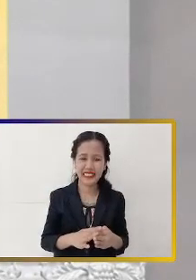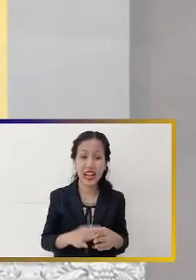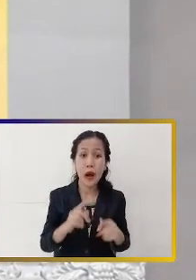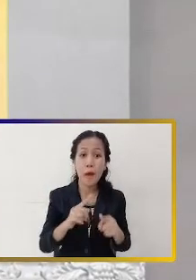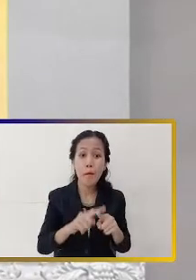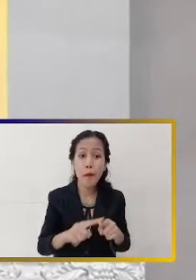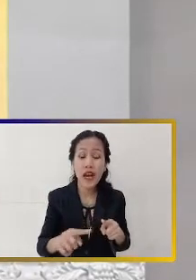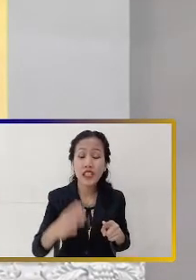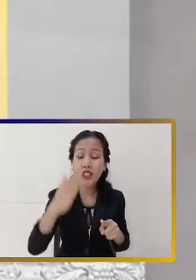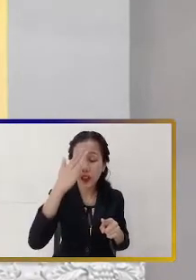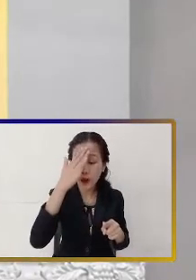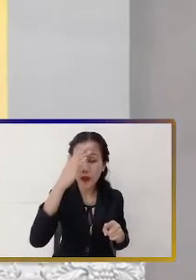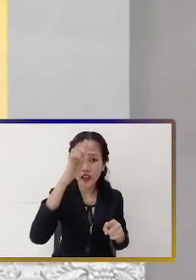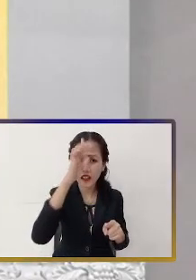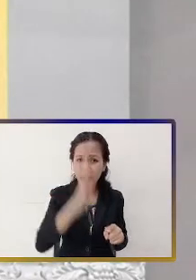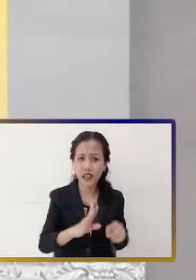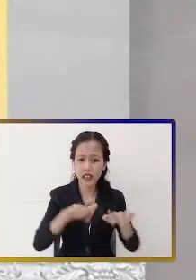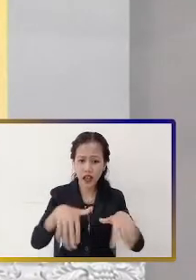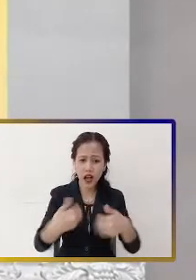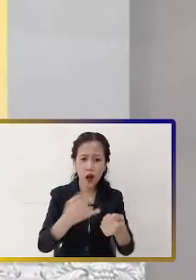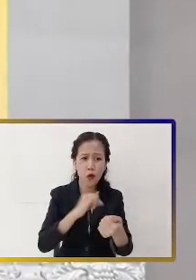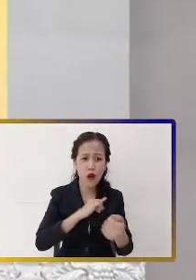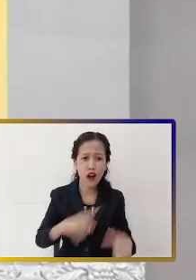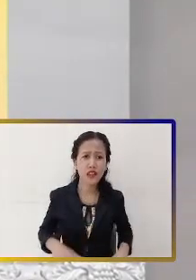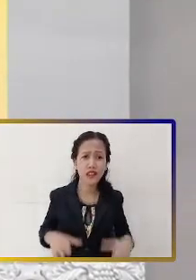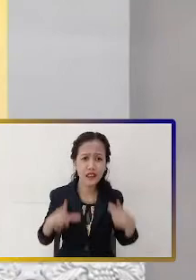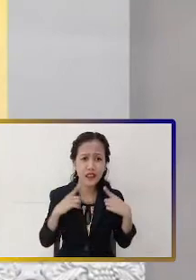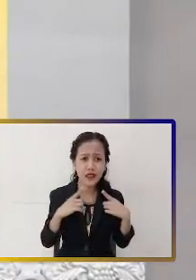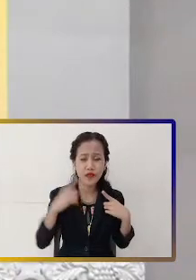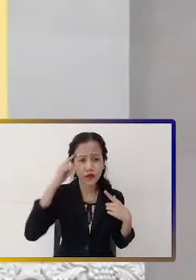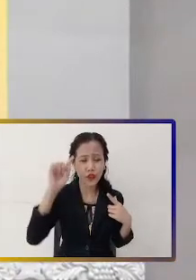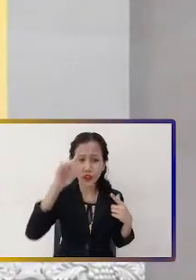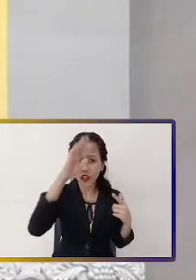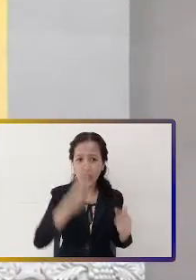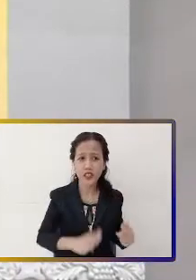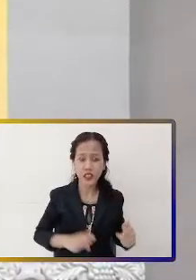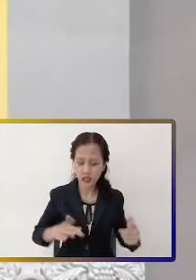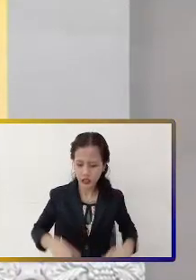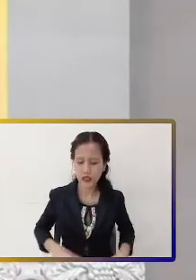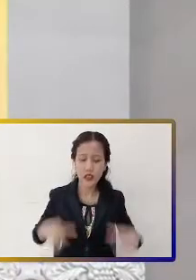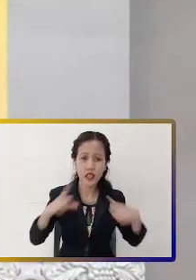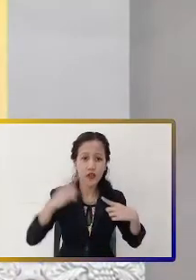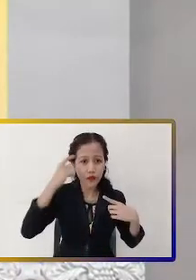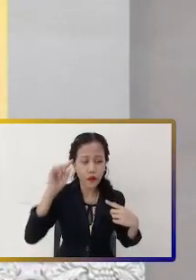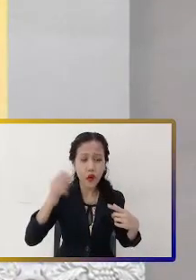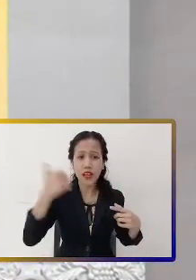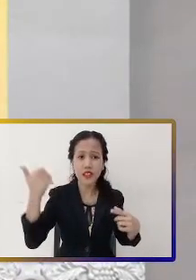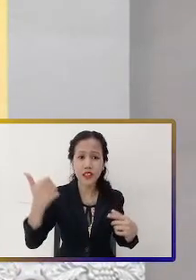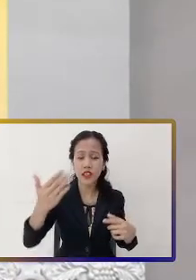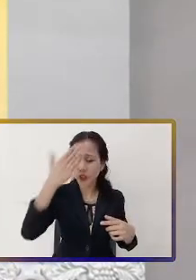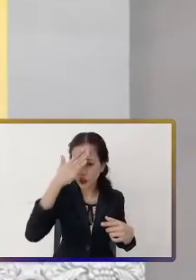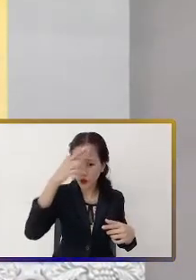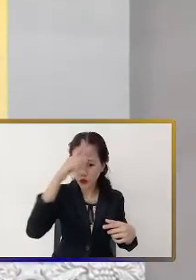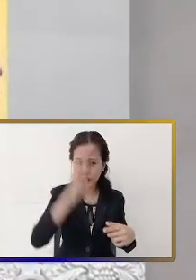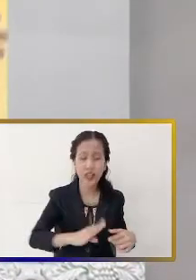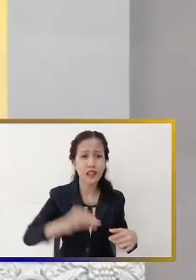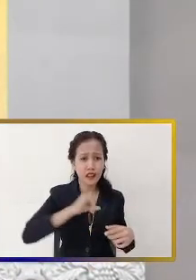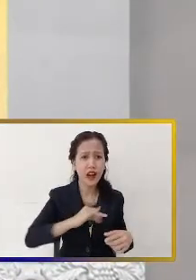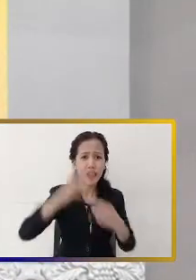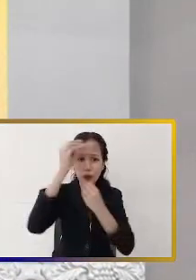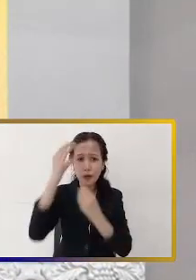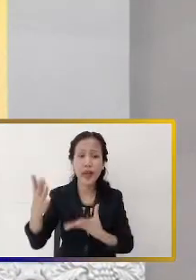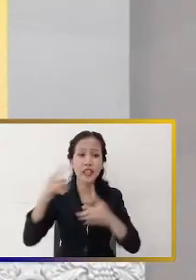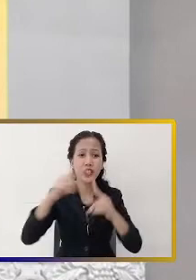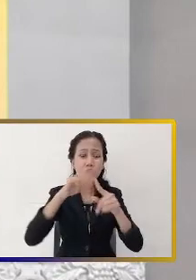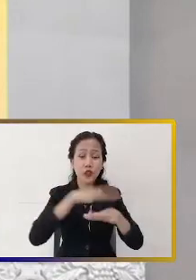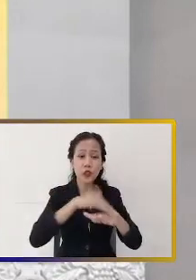sa Kanya. Alam ng Diyos na ang buhay ko'y para sa iba. Alam ng Diyos na ako'y sumusunod sa panawagan niya. And God is giving me